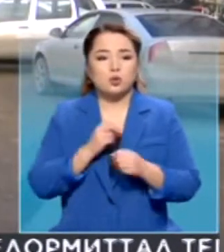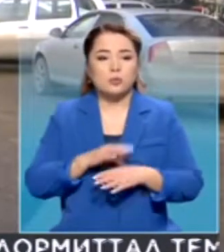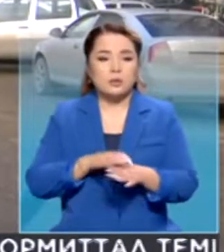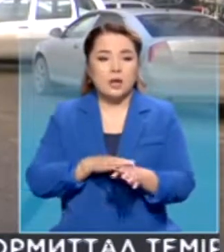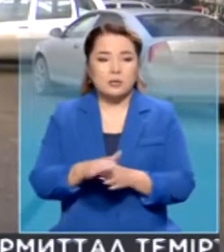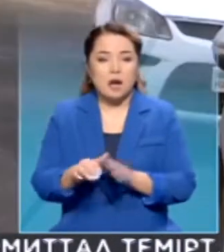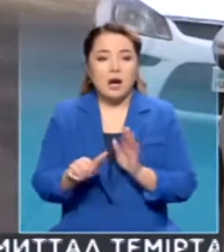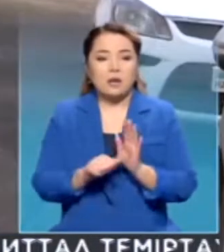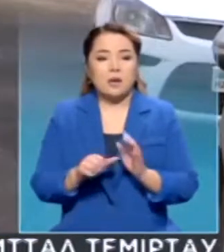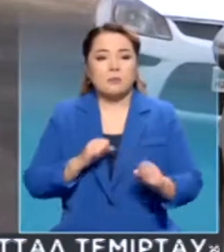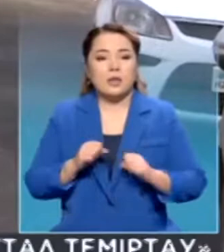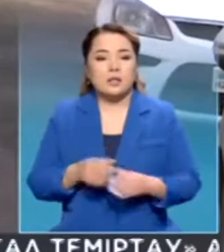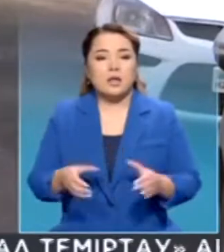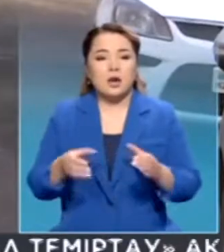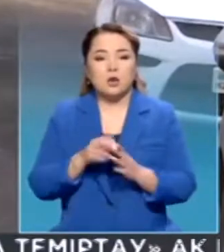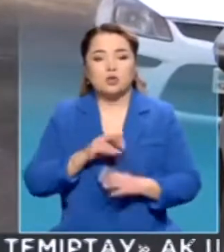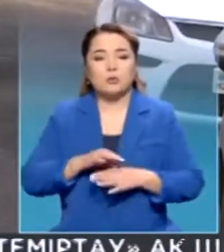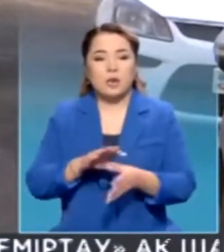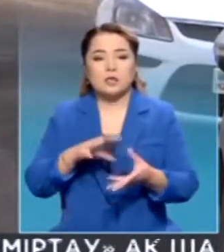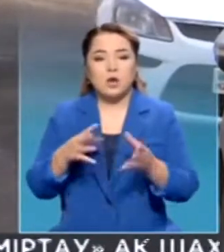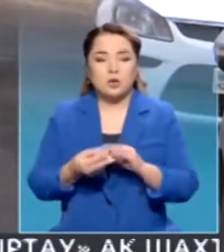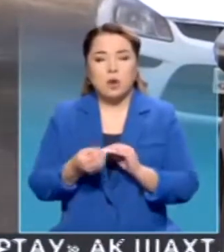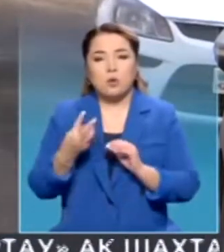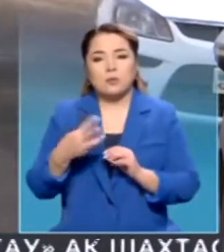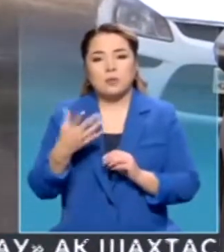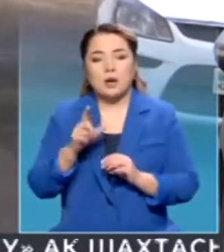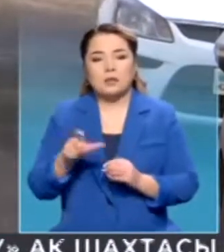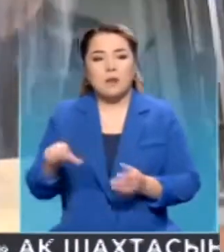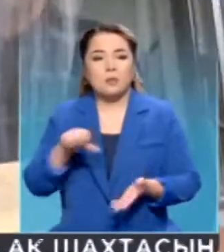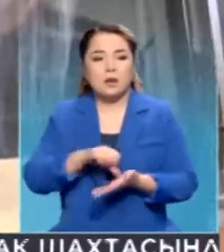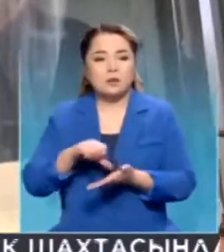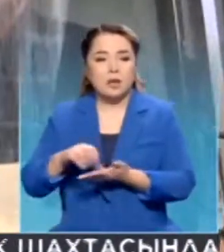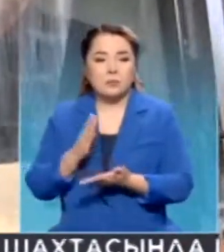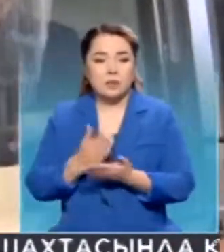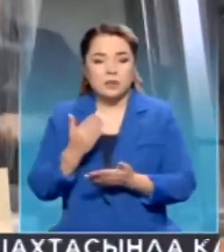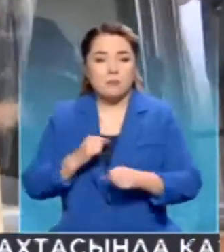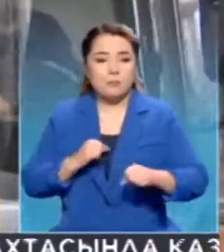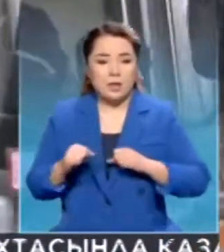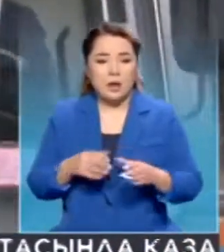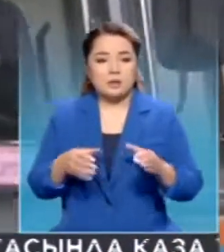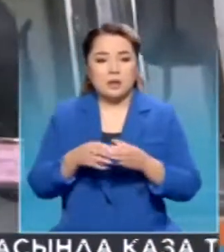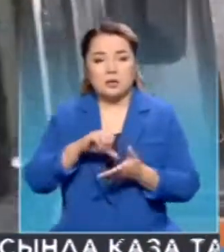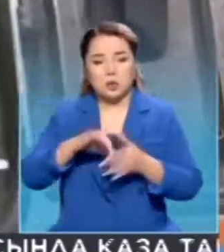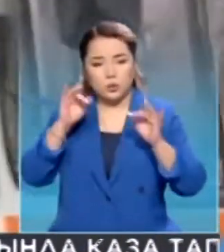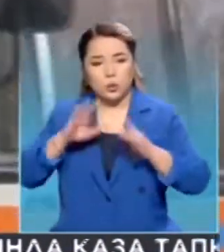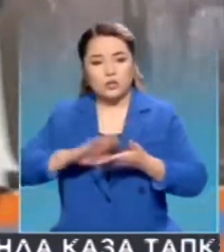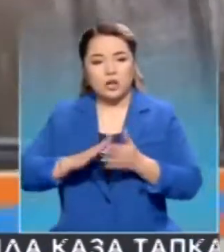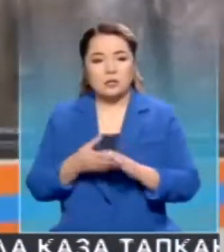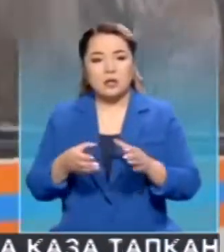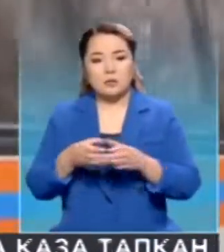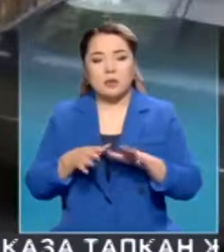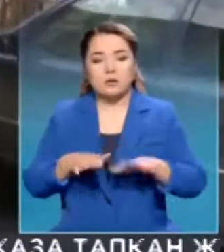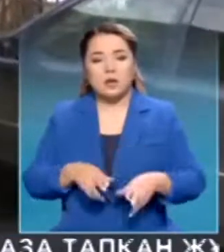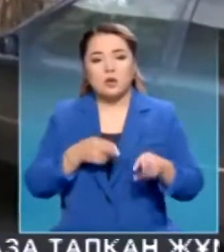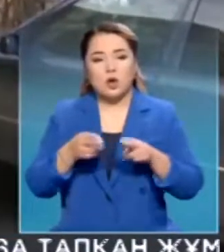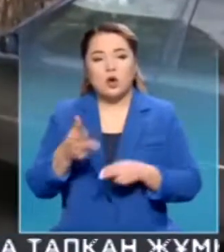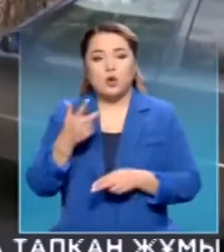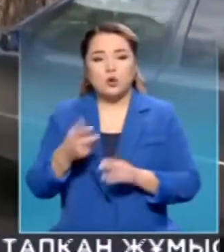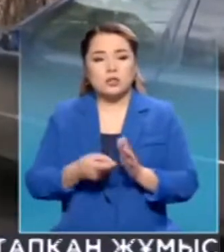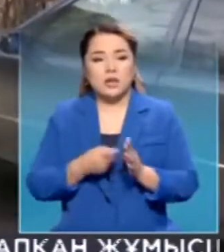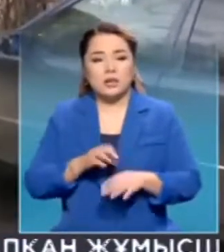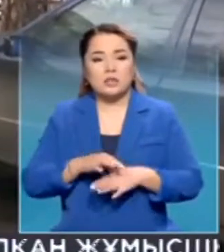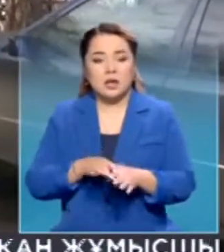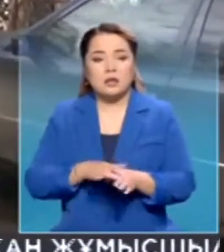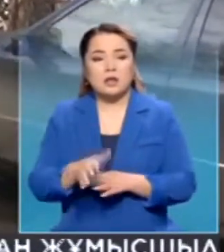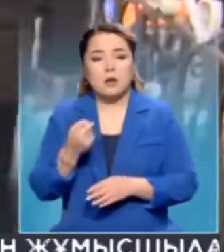жұмыстарына 6 бригада, жалпы саны 35 адамға тысқан. Олар төтенше жағдай болған жерге келгенде алдымен 3 кеншінің,